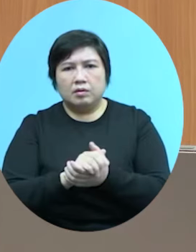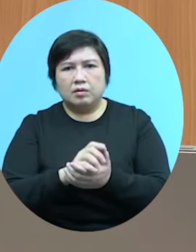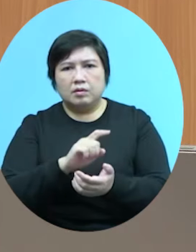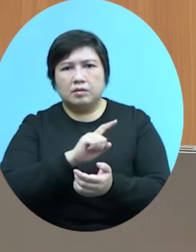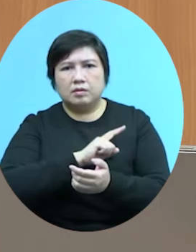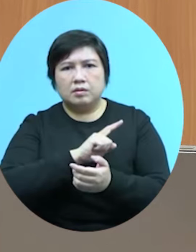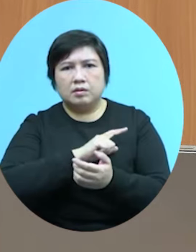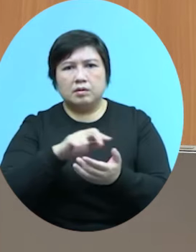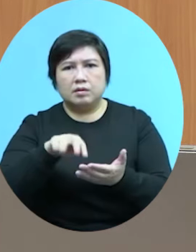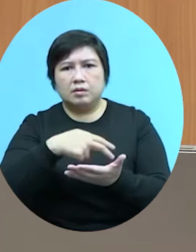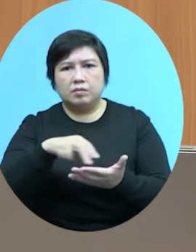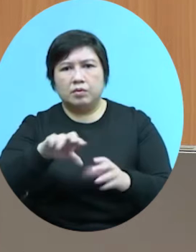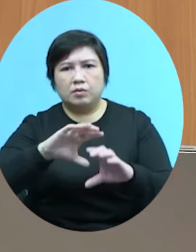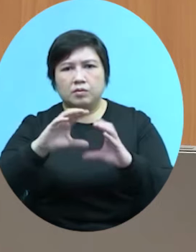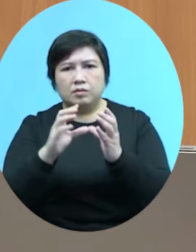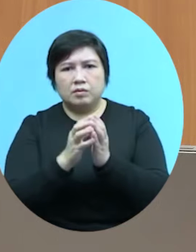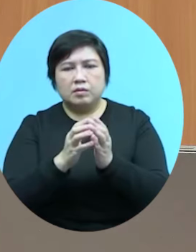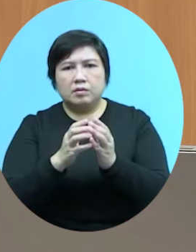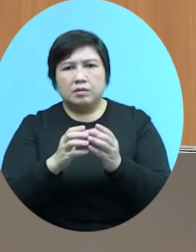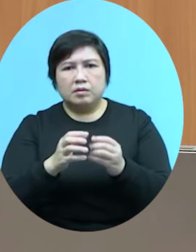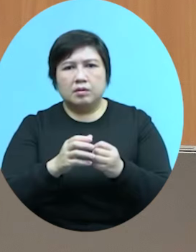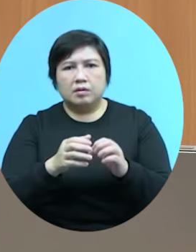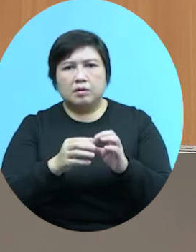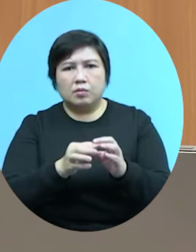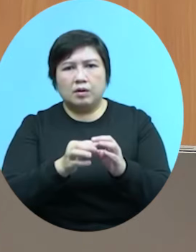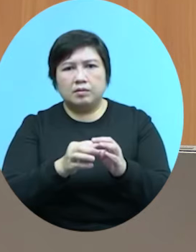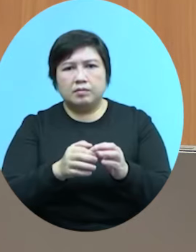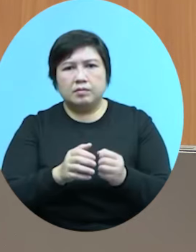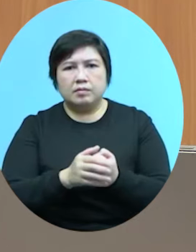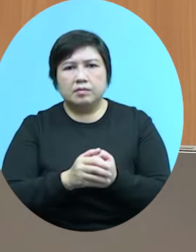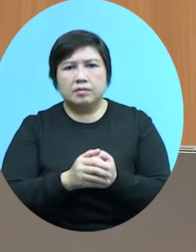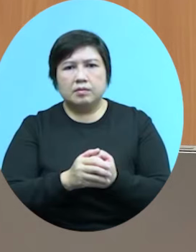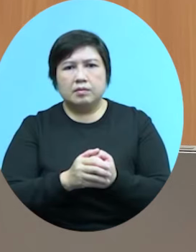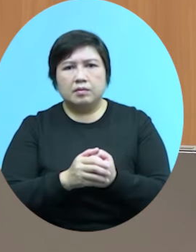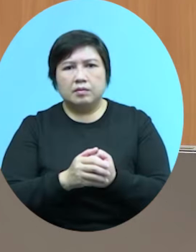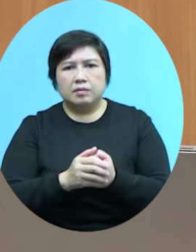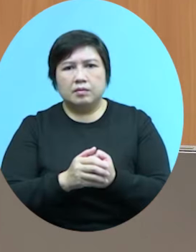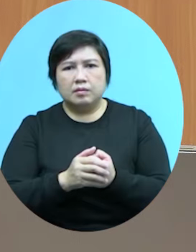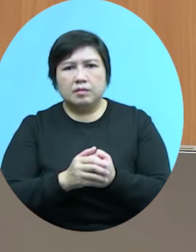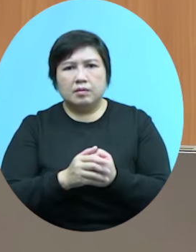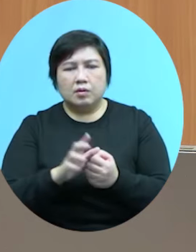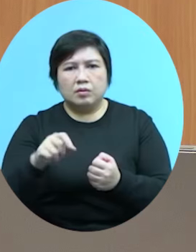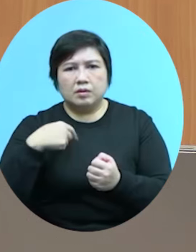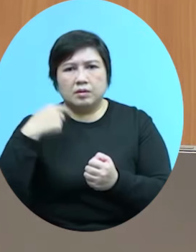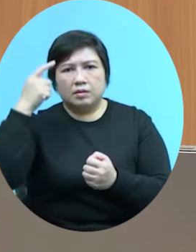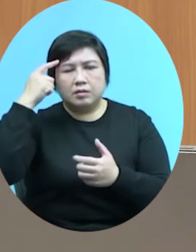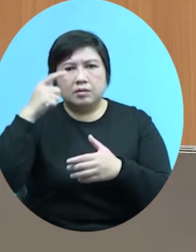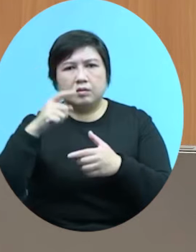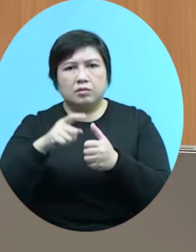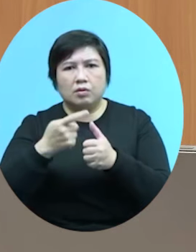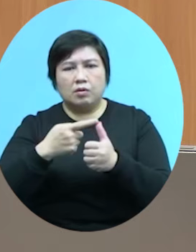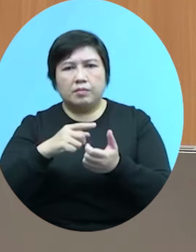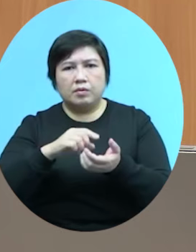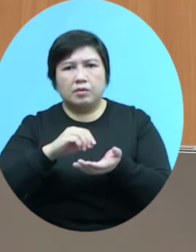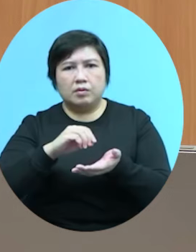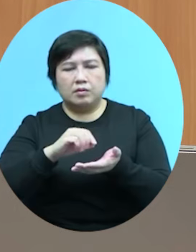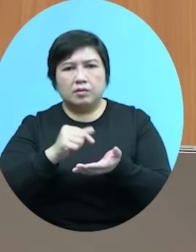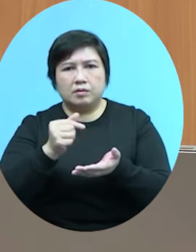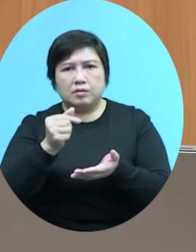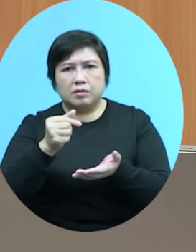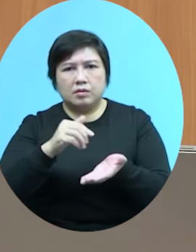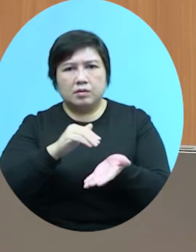就是一個跳舞群組的人士但是據我所知一個初步陽性的個案好像